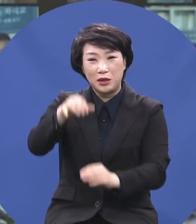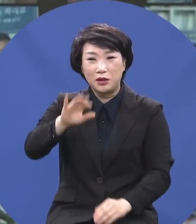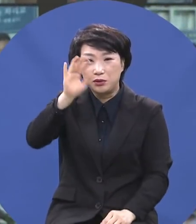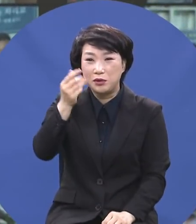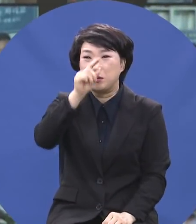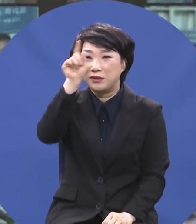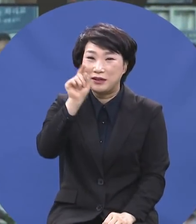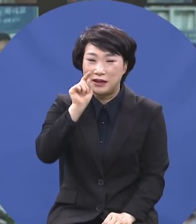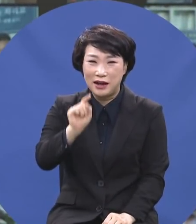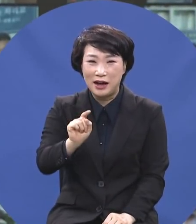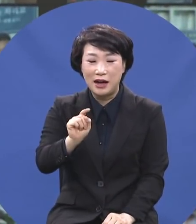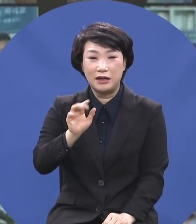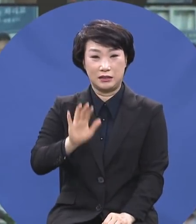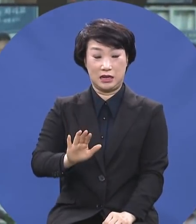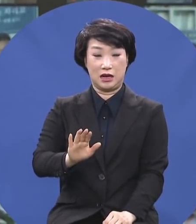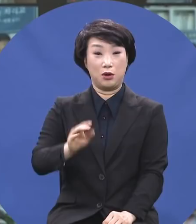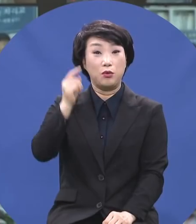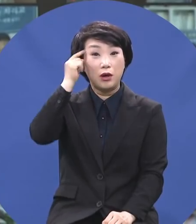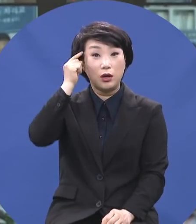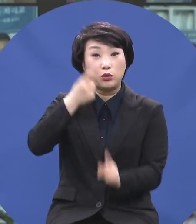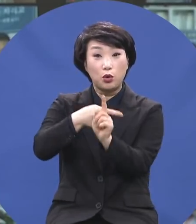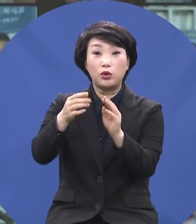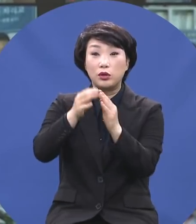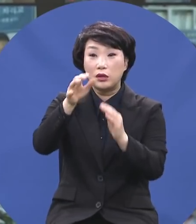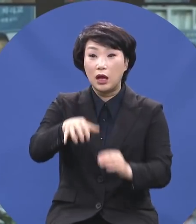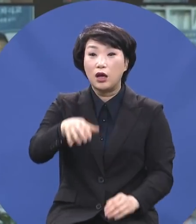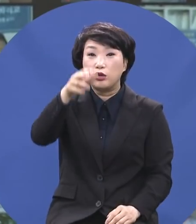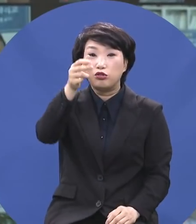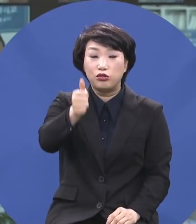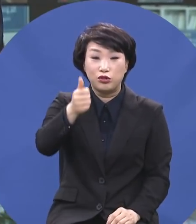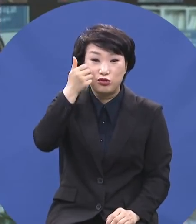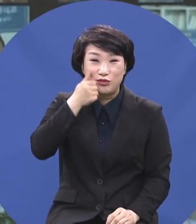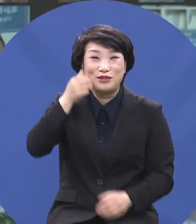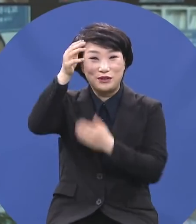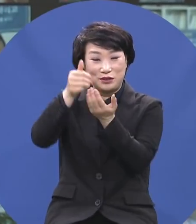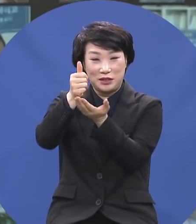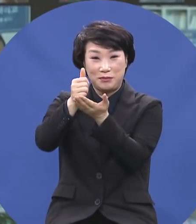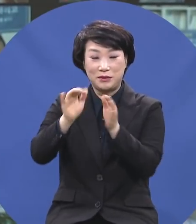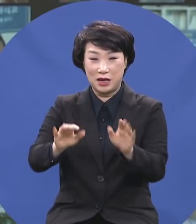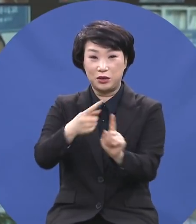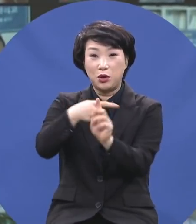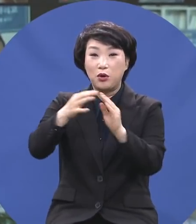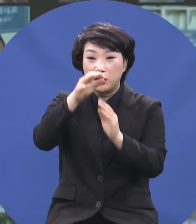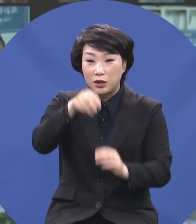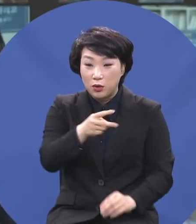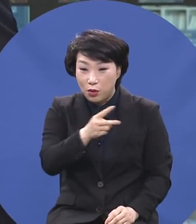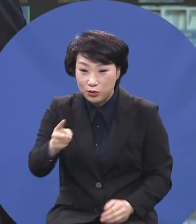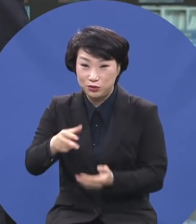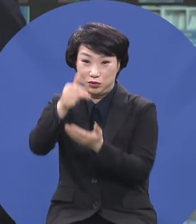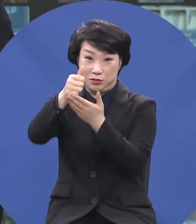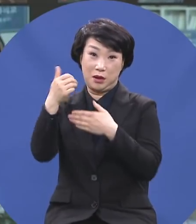되느냐. 교회의 주인 성령이요, 교회는 주님의 몸이요,